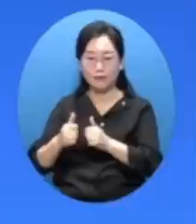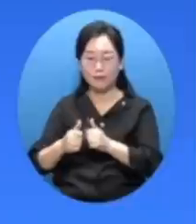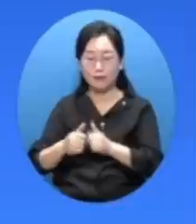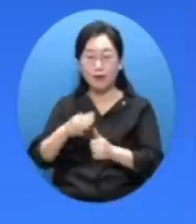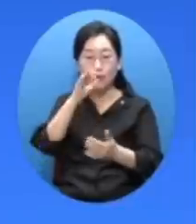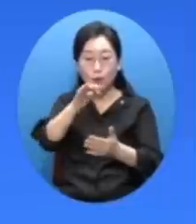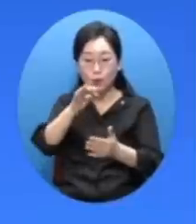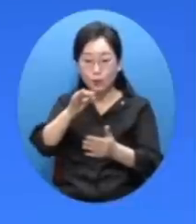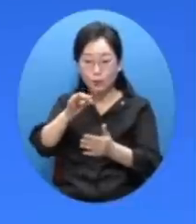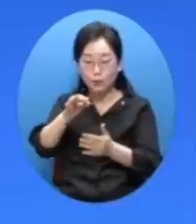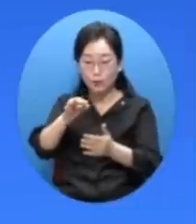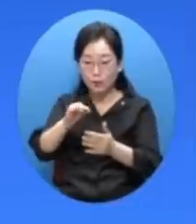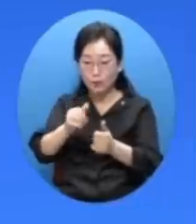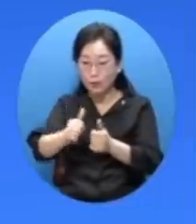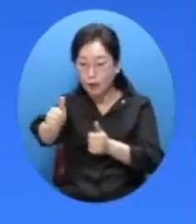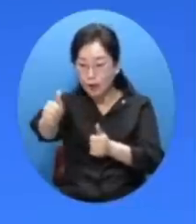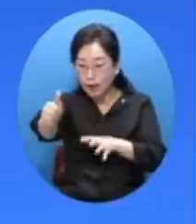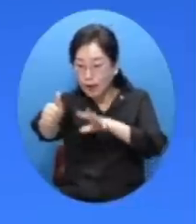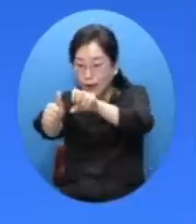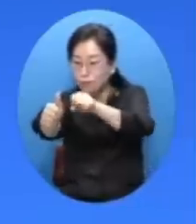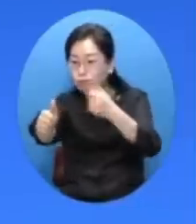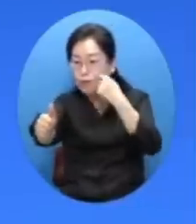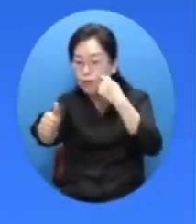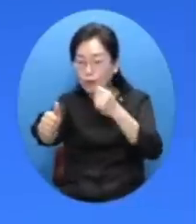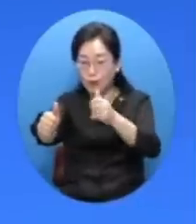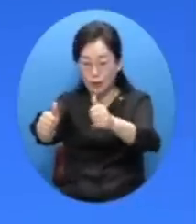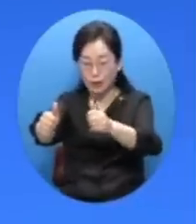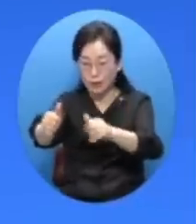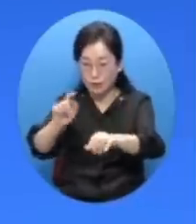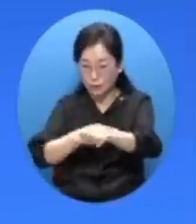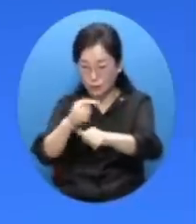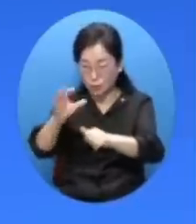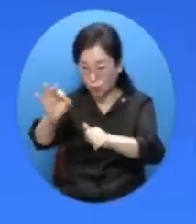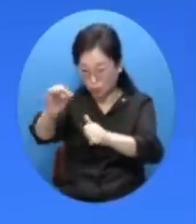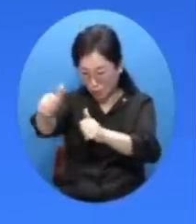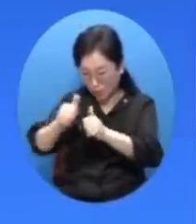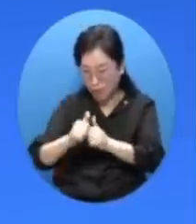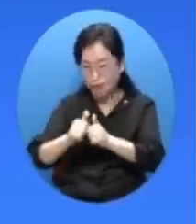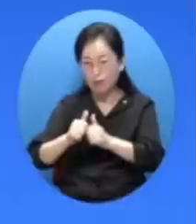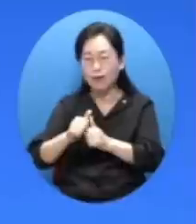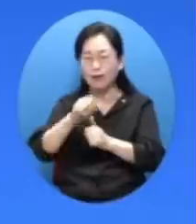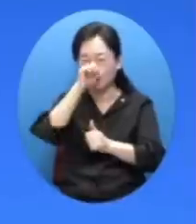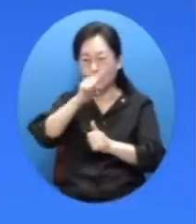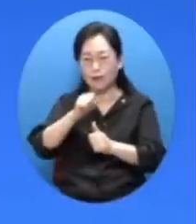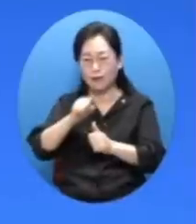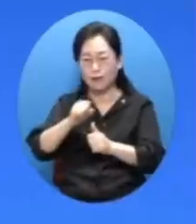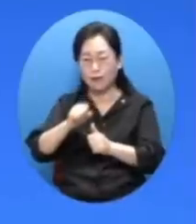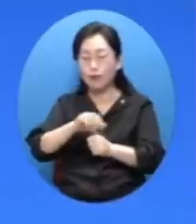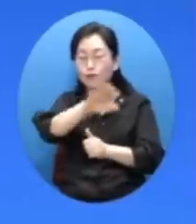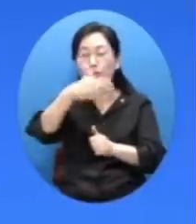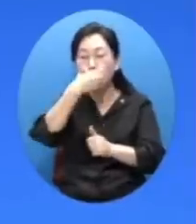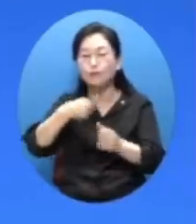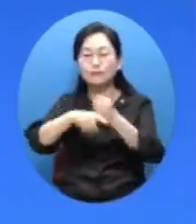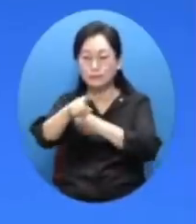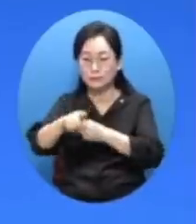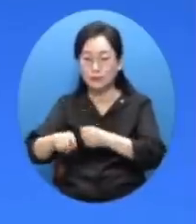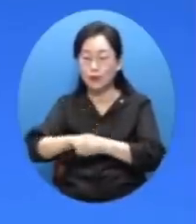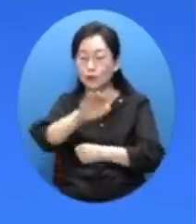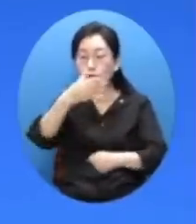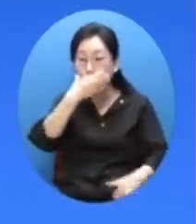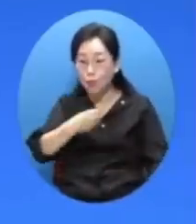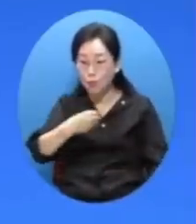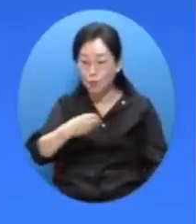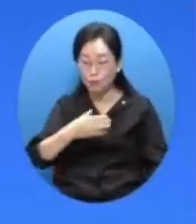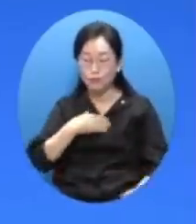그 물질을 잡지 못합니다. 물질이 우리를 따라와야 되는 것입니다. 우리가 복을 받았기 때문에 물질이 우리를 따라오는 것입니다. 우리가 어디 가든지 복이 우리를